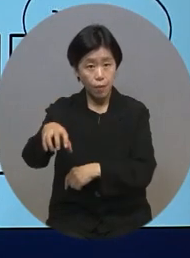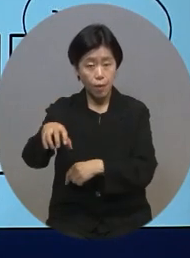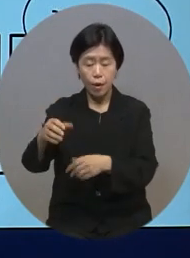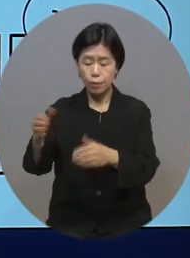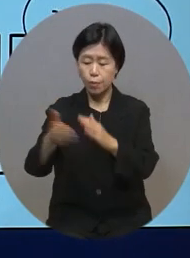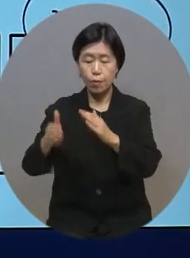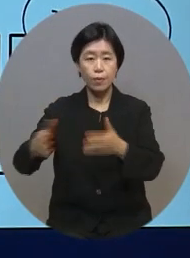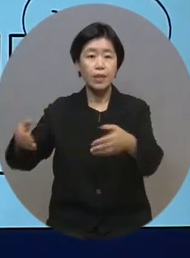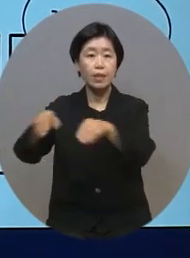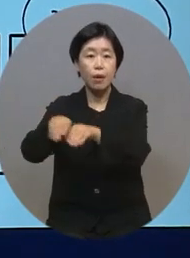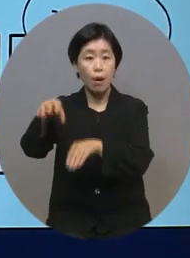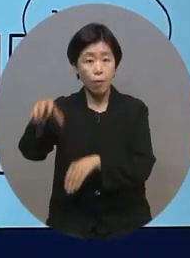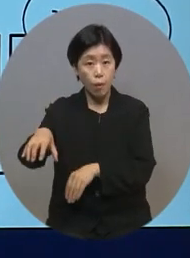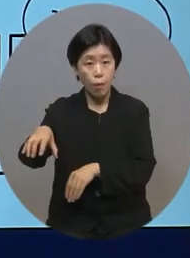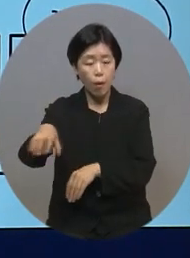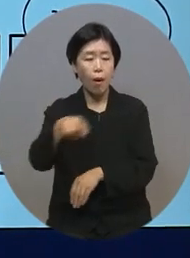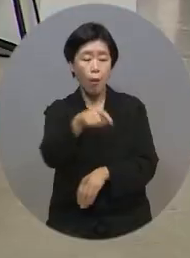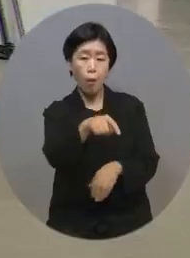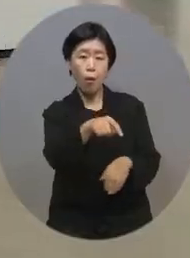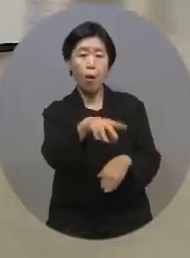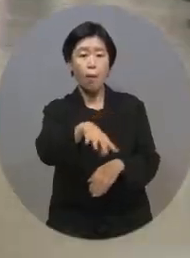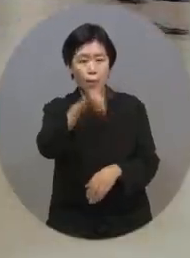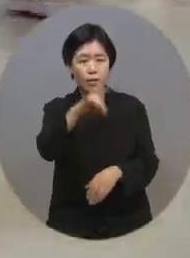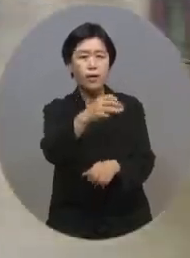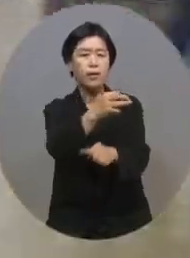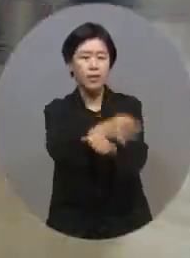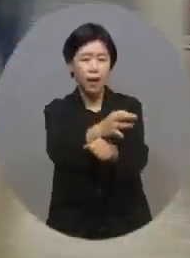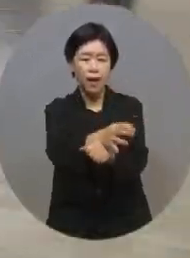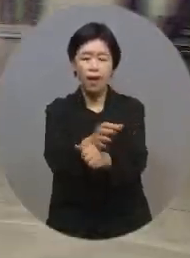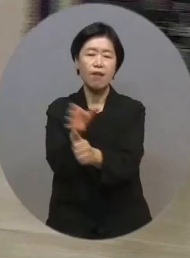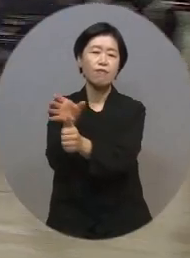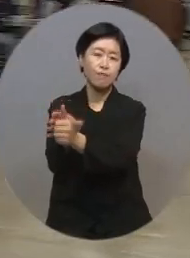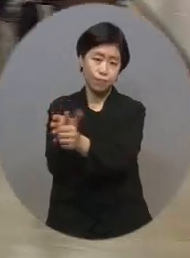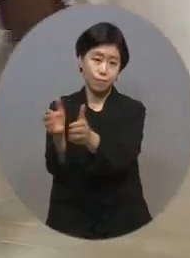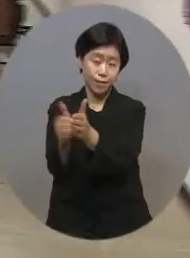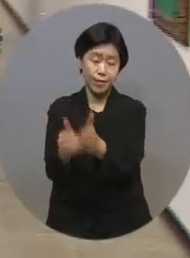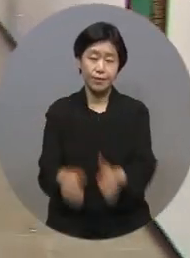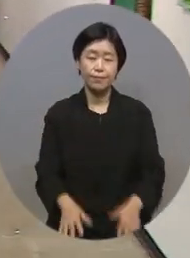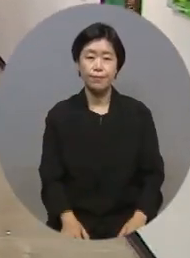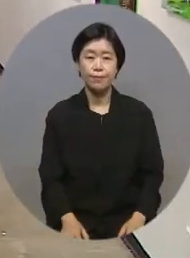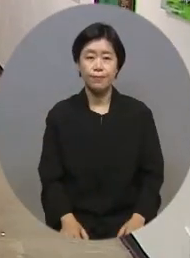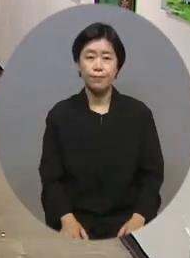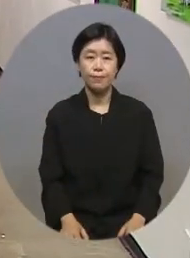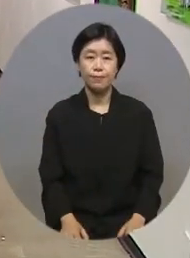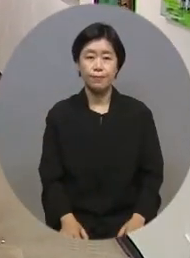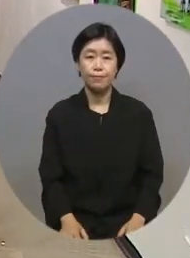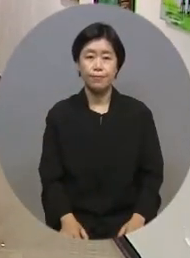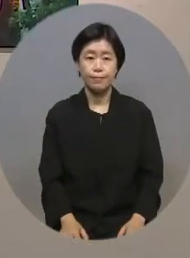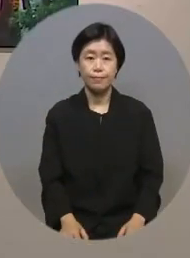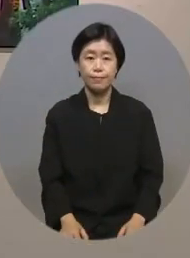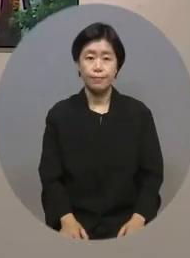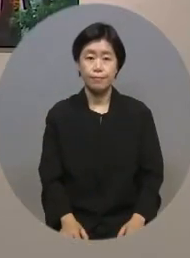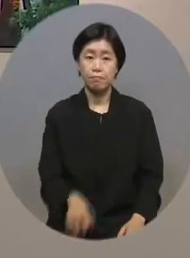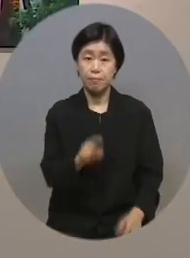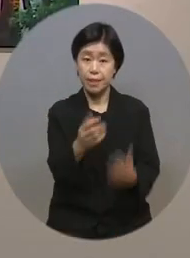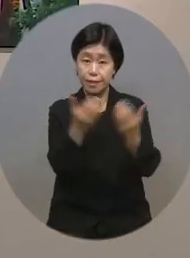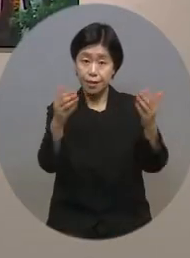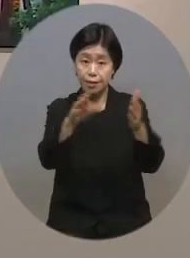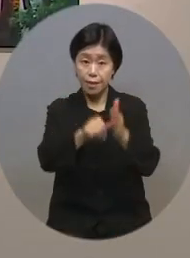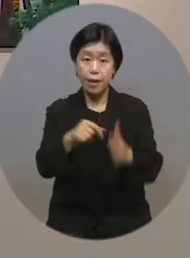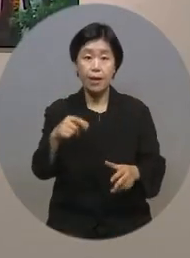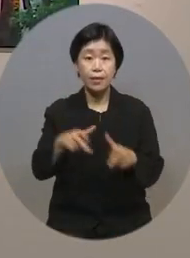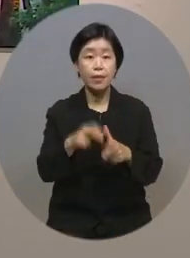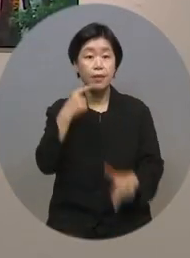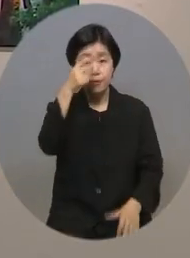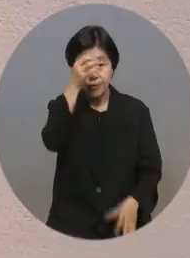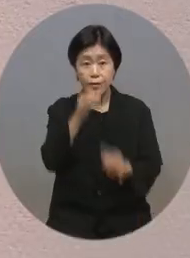공공기관에게 장애예술인이 생산한 창작물을 우선구매하도록 의무화한 제도입니다. 선물전에는 장애예술인